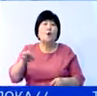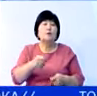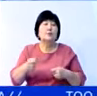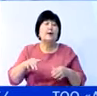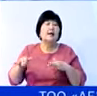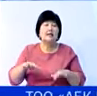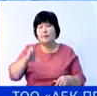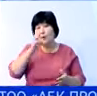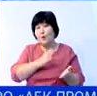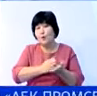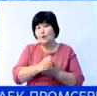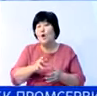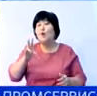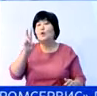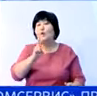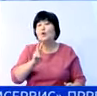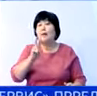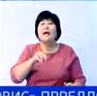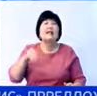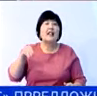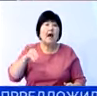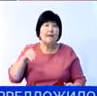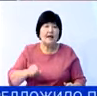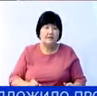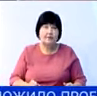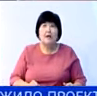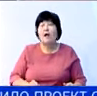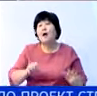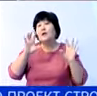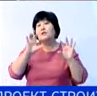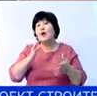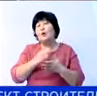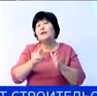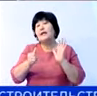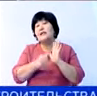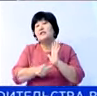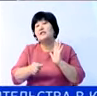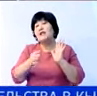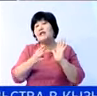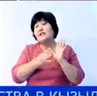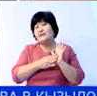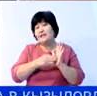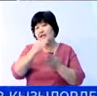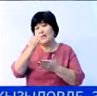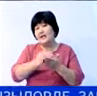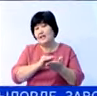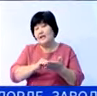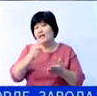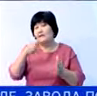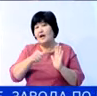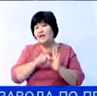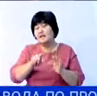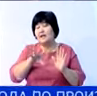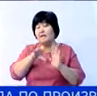по делам госслужбы Нурмал Талканбаев. Закон состоит из 69 статей. В 26 из них